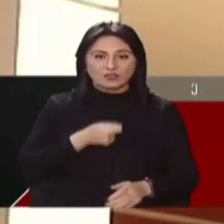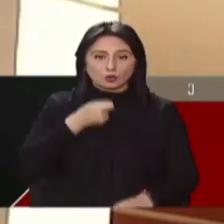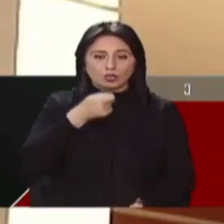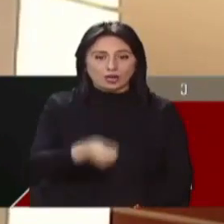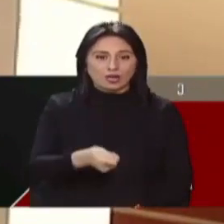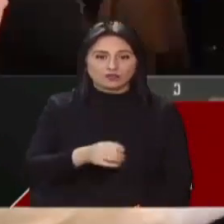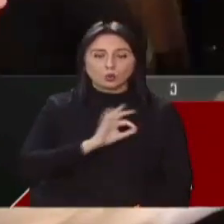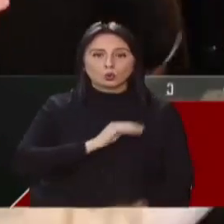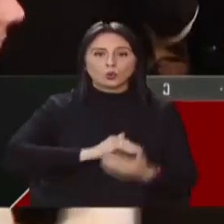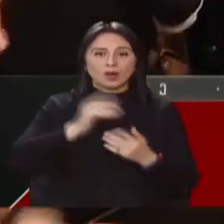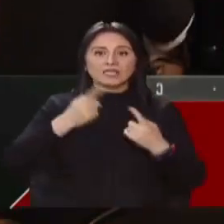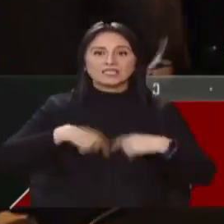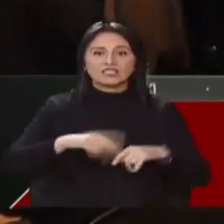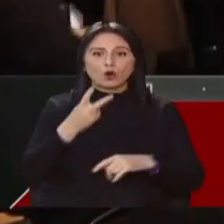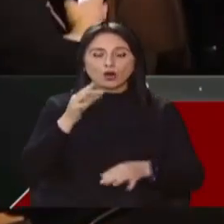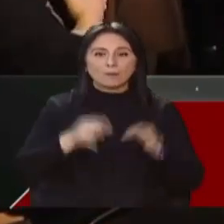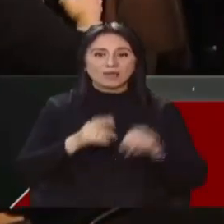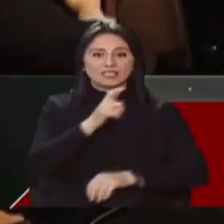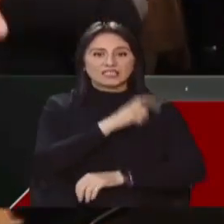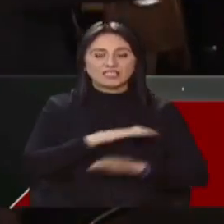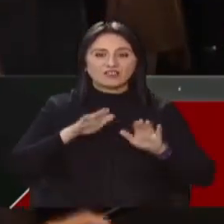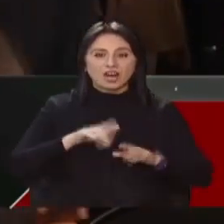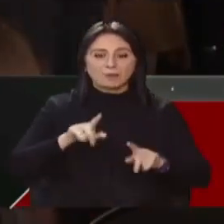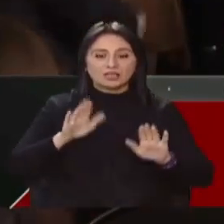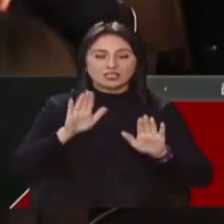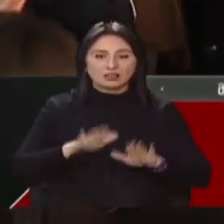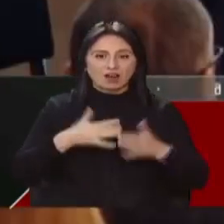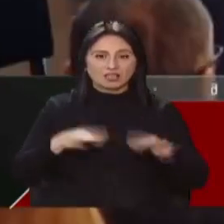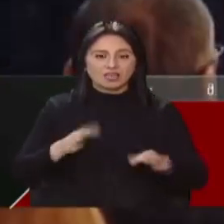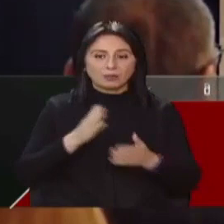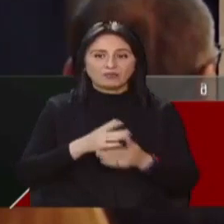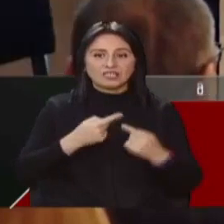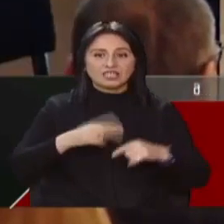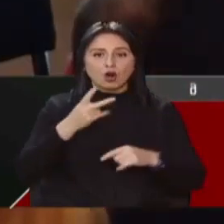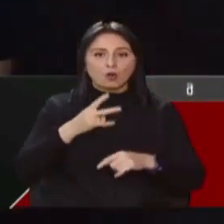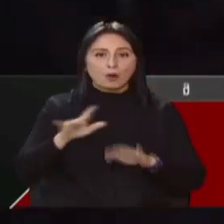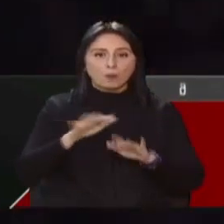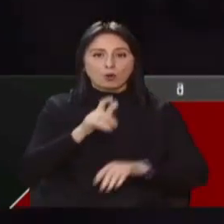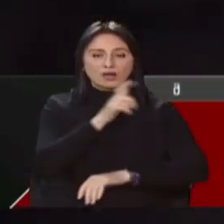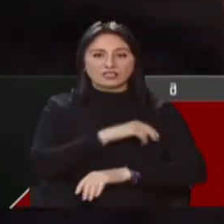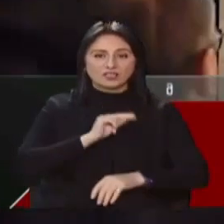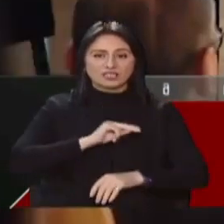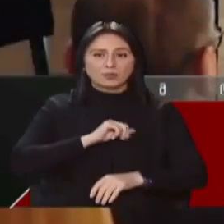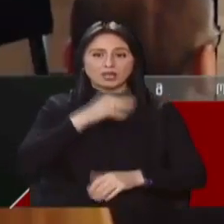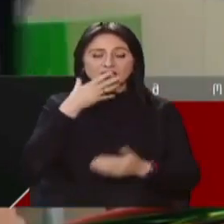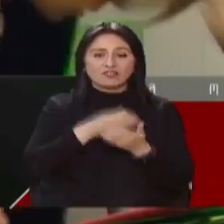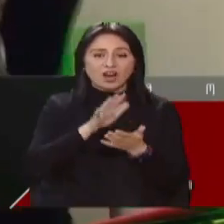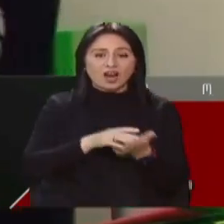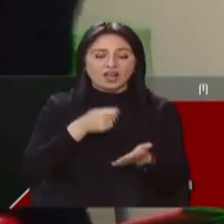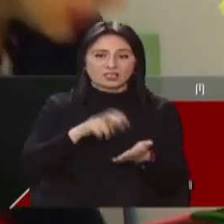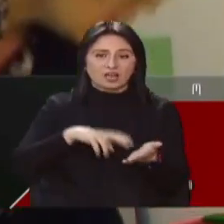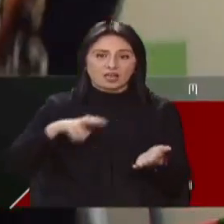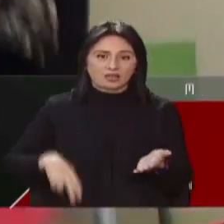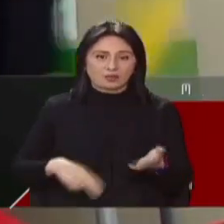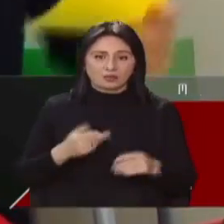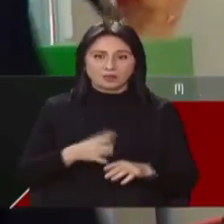gena. Justiția sumarlese a pus ori Musa Martle să vrea să adgile mașin de cartă va cantori la tăpțo sorma mocmet met sorma tânăm de bubă să cutari gânz xade bisa putoz